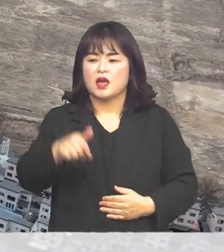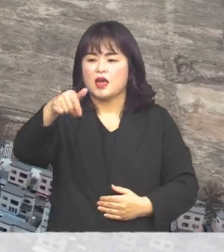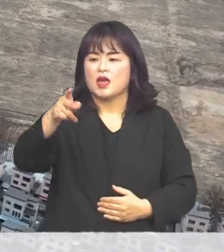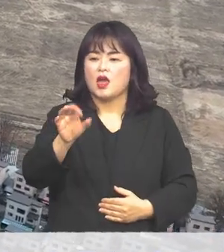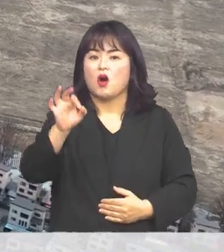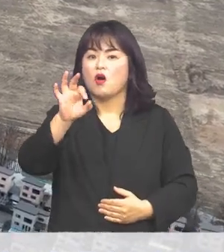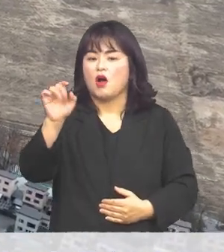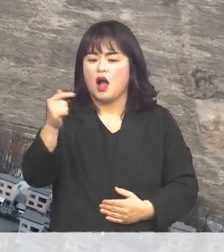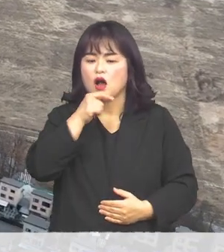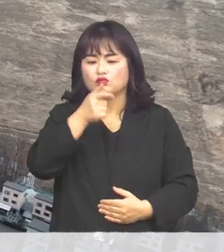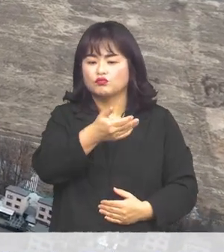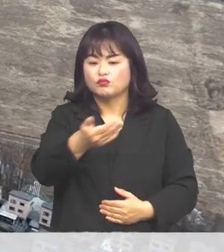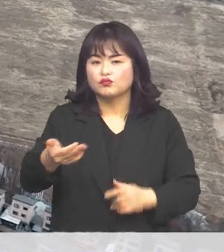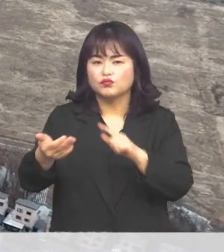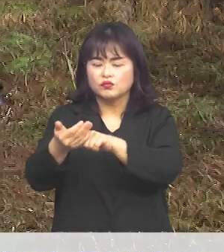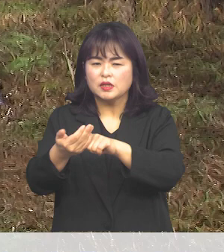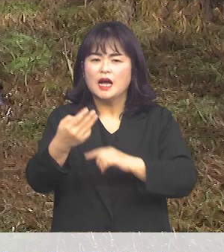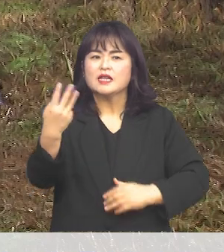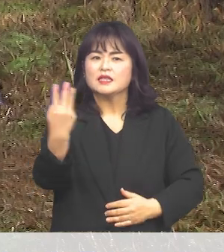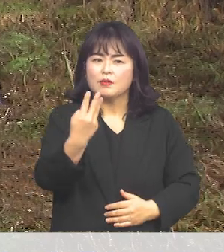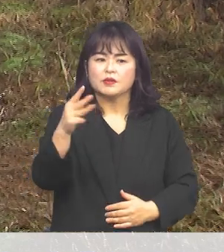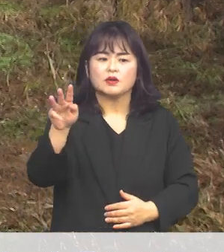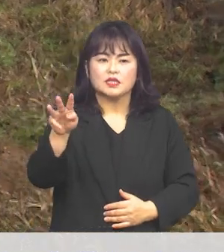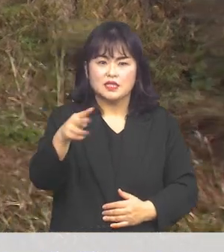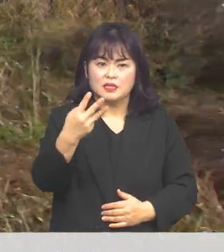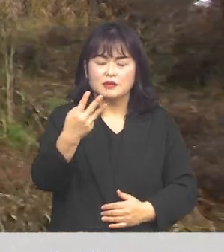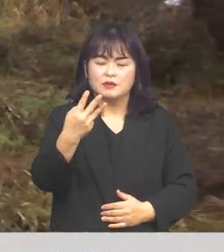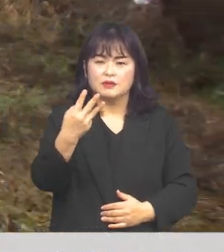용인특례시가 경안천 일대 수변구역